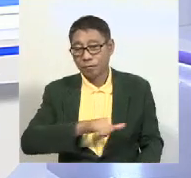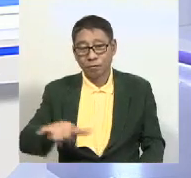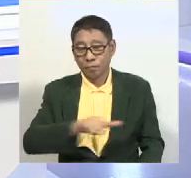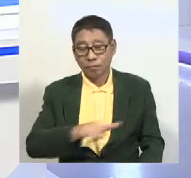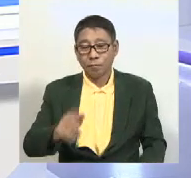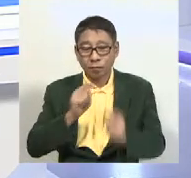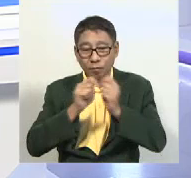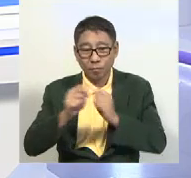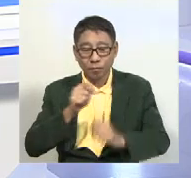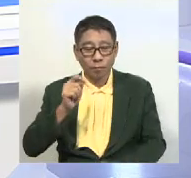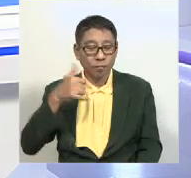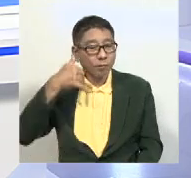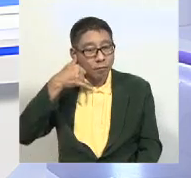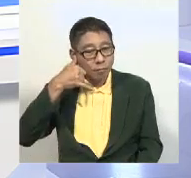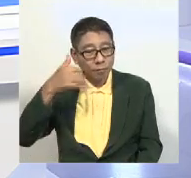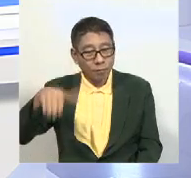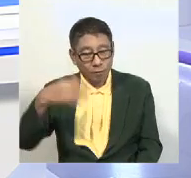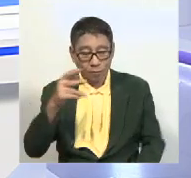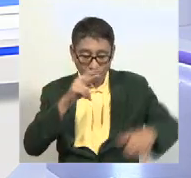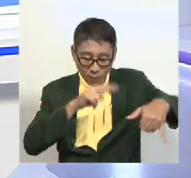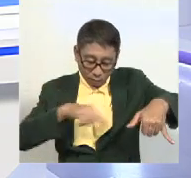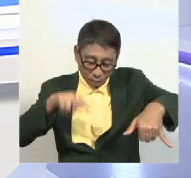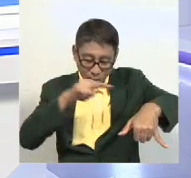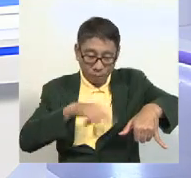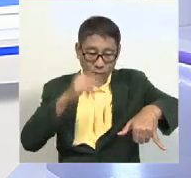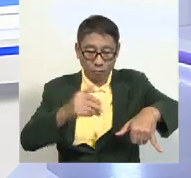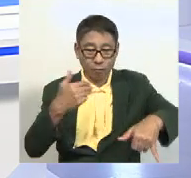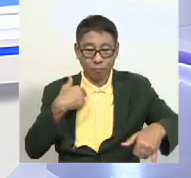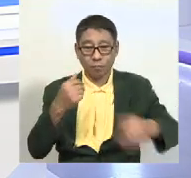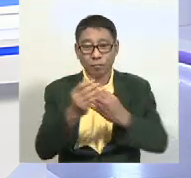ต่อไปยังกรมปศุสัตว์ก่อนอย่างน้อยๆให้เข้ามาตรวจสอบในพื้นที่จะได้อุ่นใจนะครับ